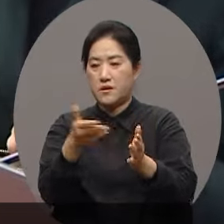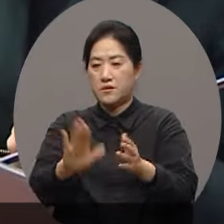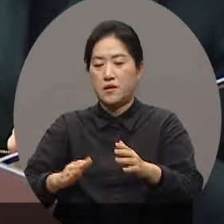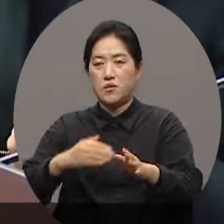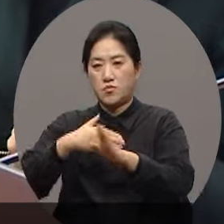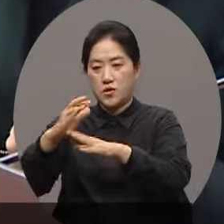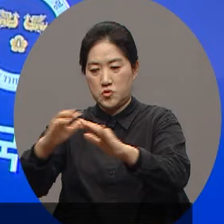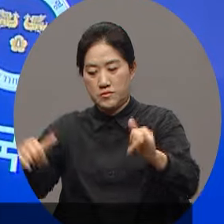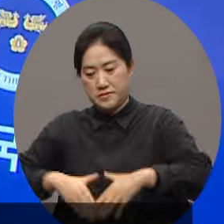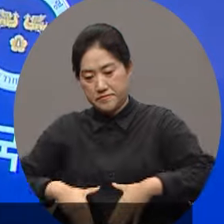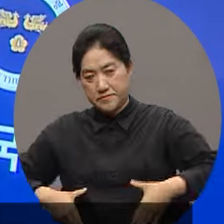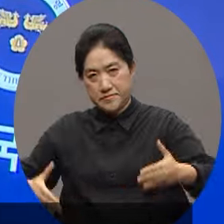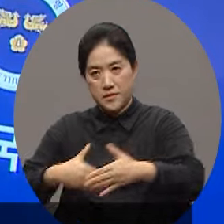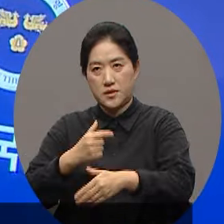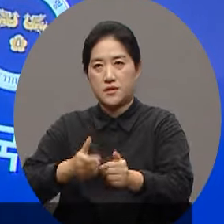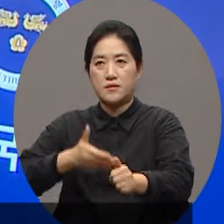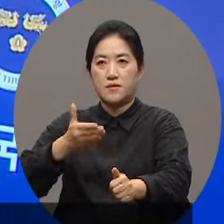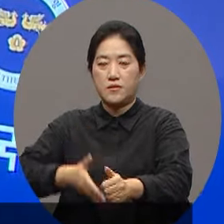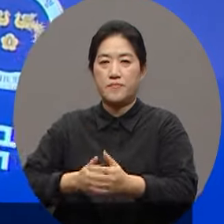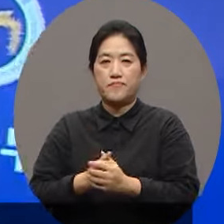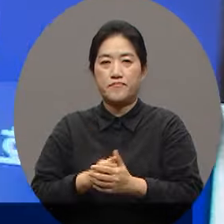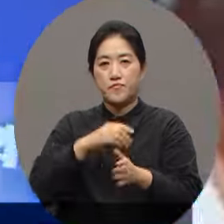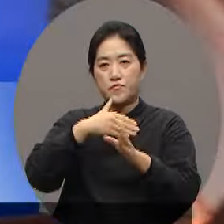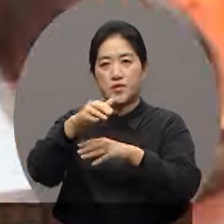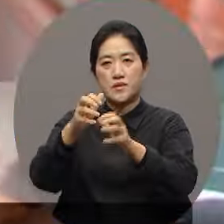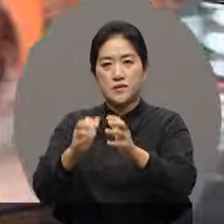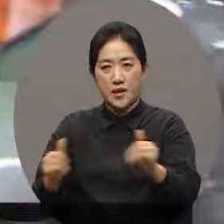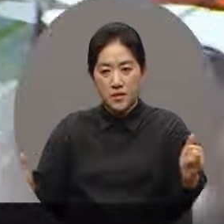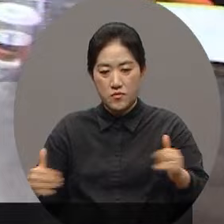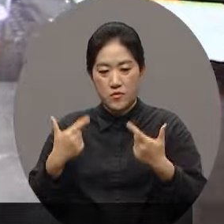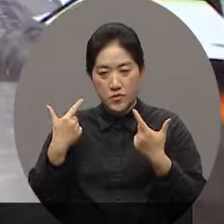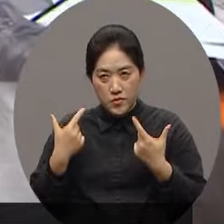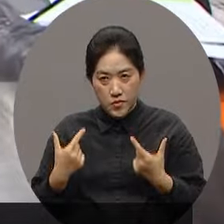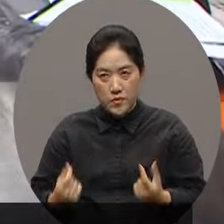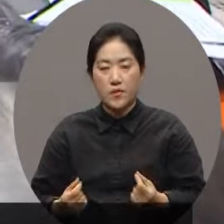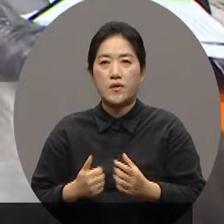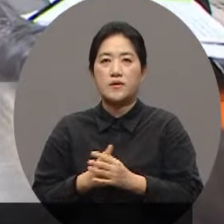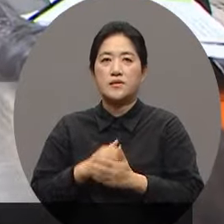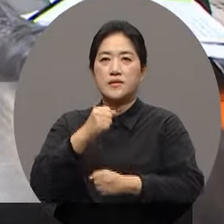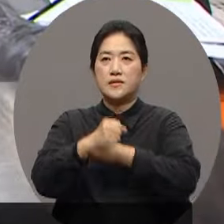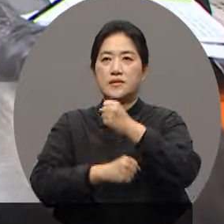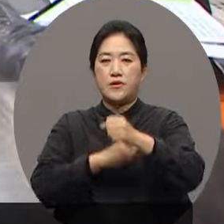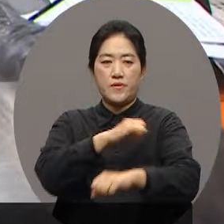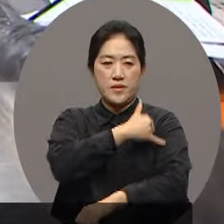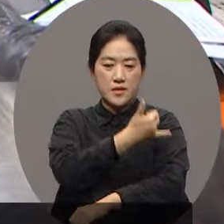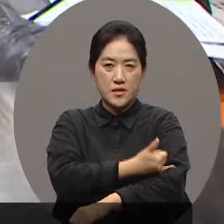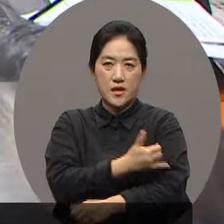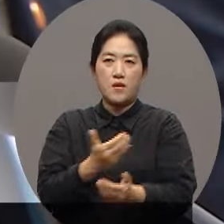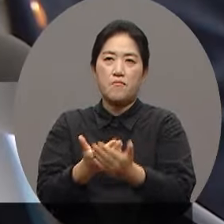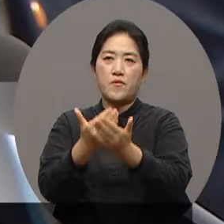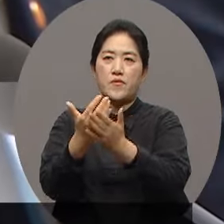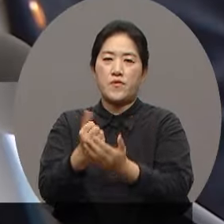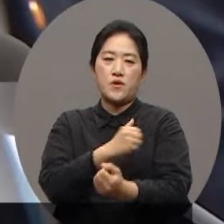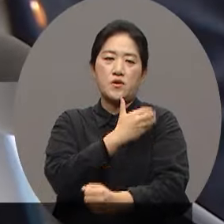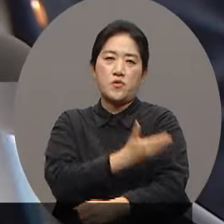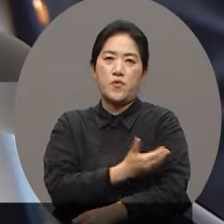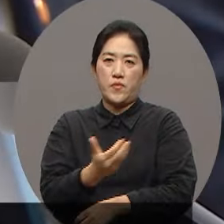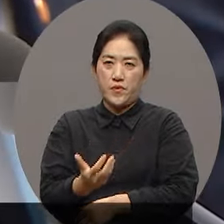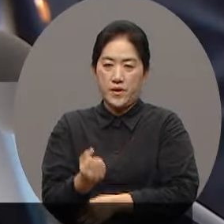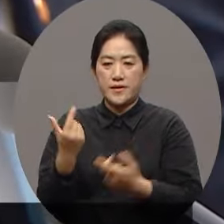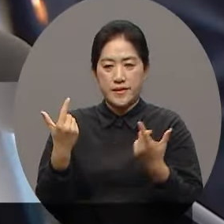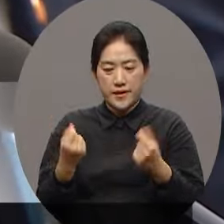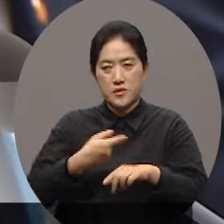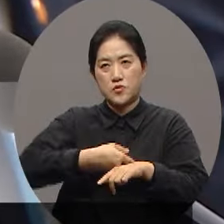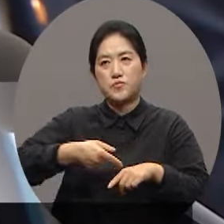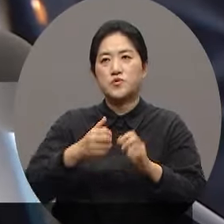따뜻한 포용을 당부했습니다. 북한 주민은 우리와 똑같이 자유와 인권과 번영을 누릴 권리를 가진